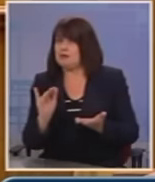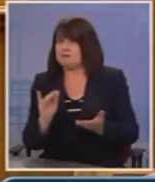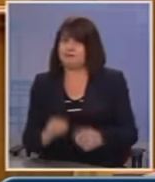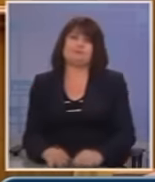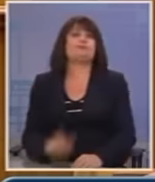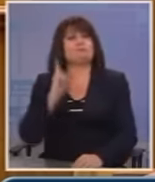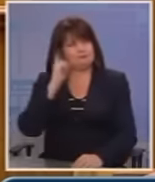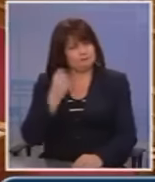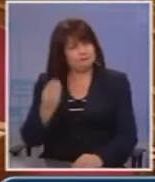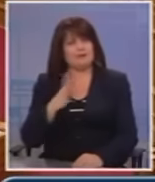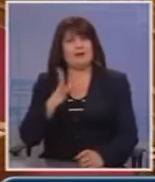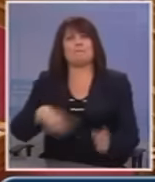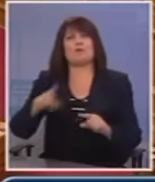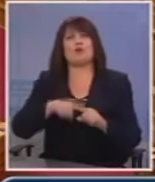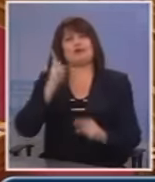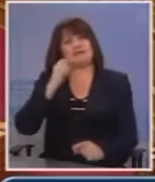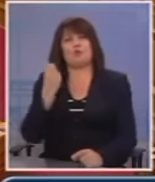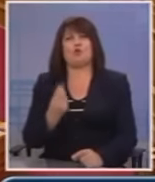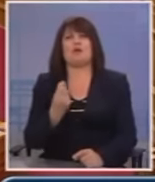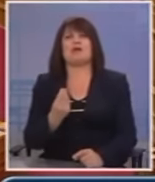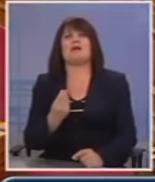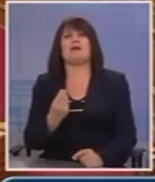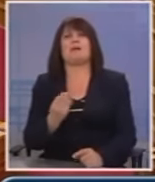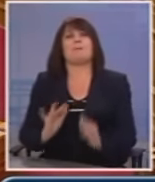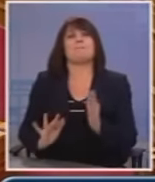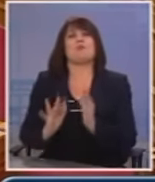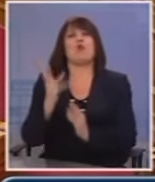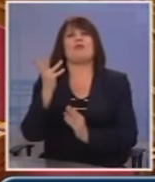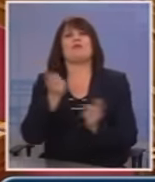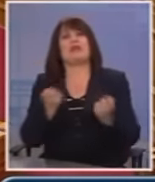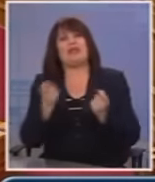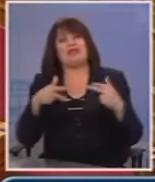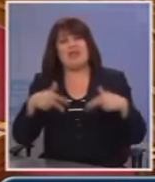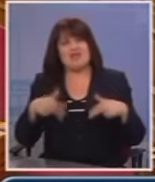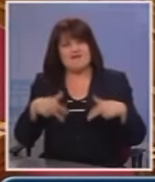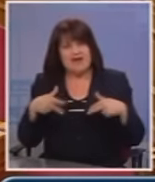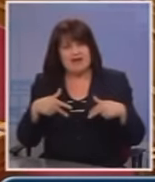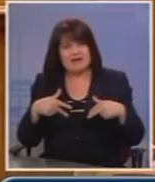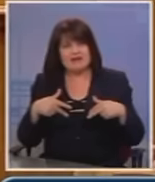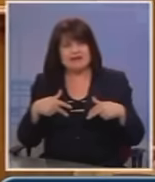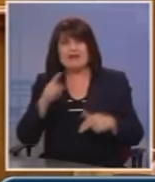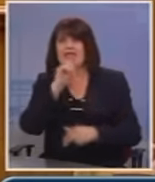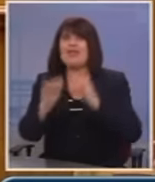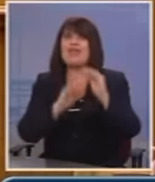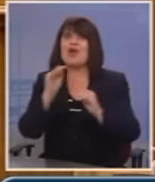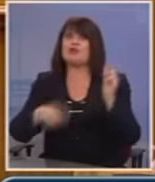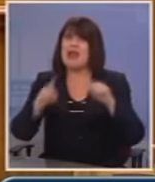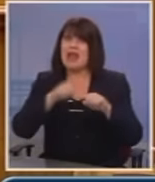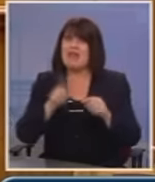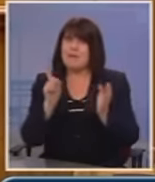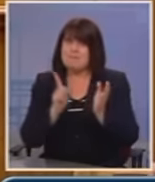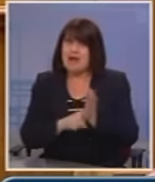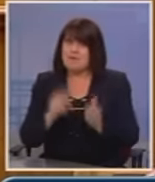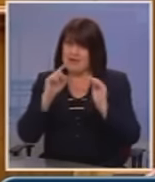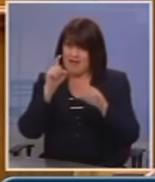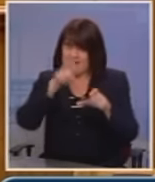Ξέρουν πολύ καλά οι Έλληνες πολίτες. Θέλουν μια προοδευτική διακυβέρνηση που δεν θα τους ρωτά αν η Ελλάδα πρέπει να παραμείνει